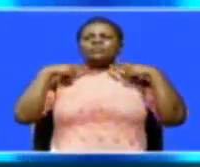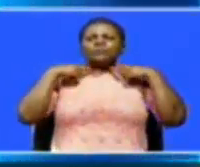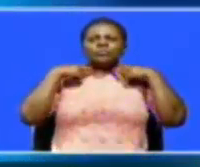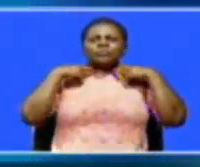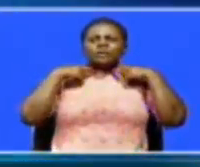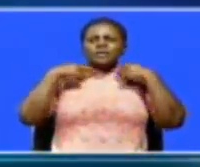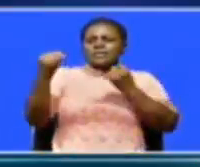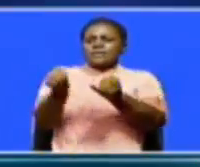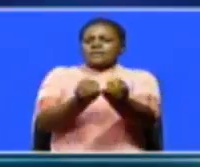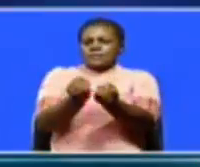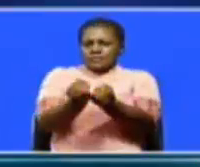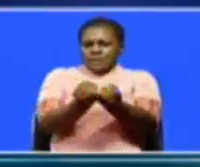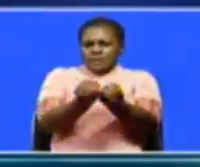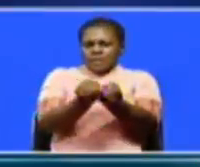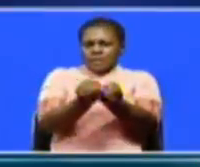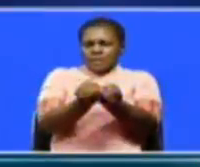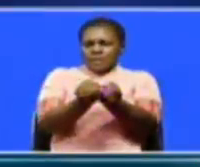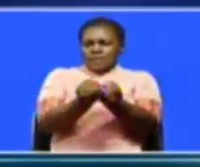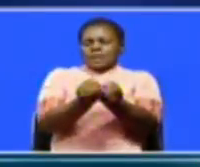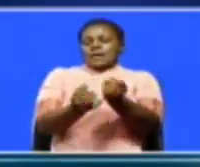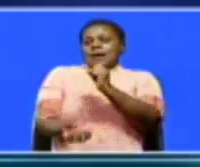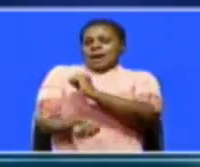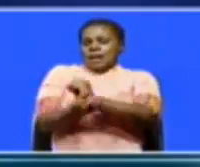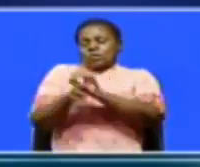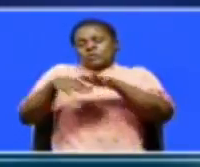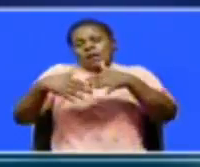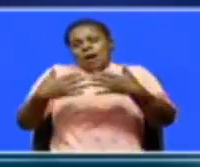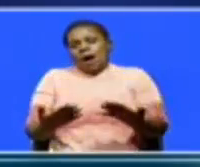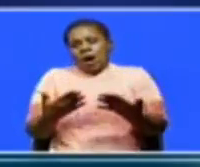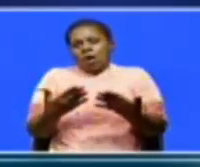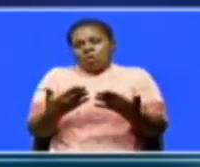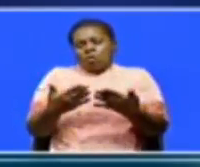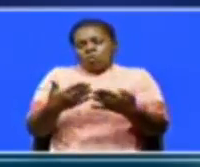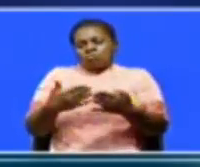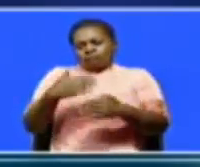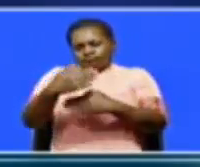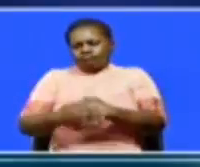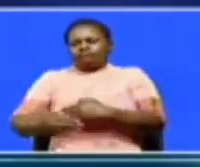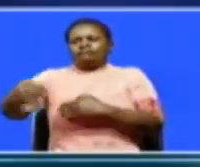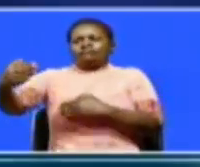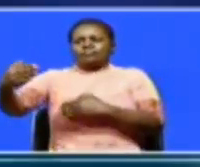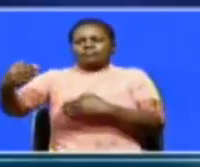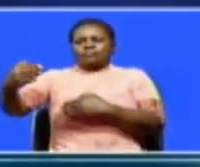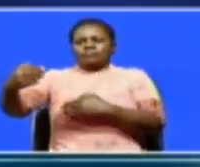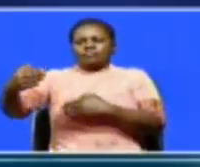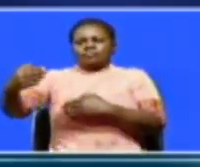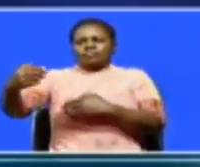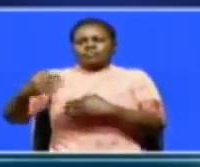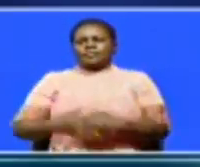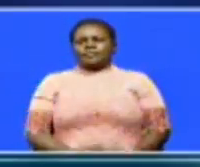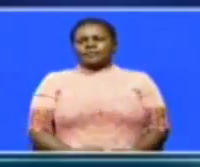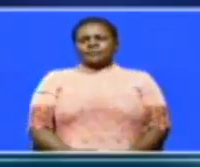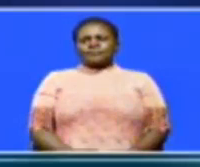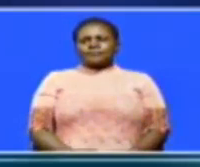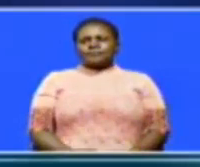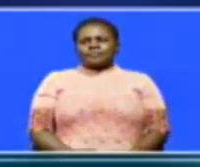taarifa ya Jumamosi itatoa mwongozo kuhusu mambo yatakuwa vipi Kenya siku zinavyosonga. Mark